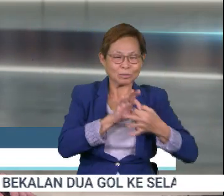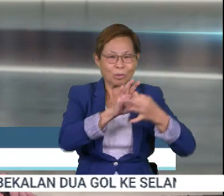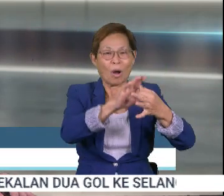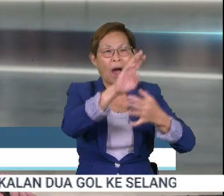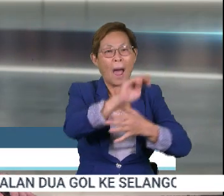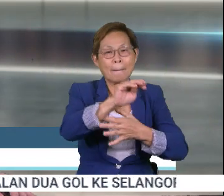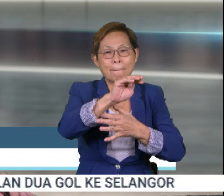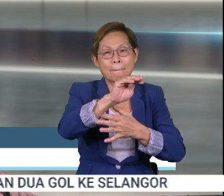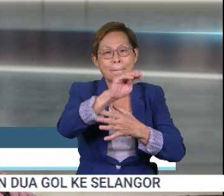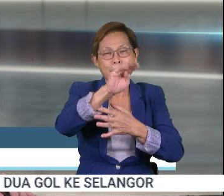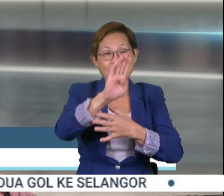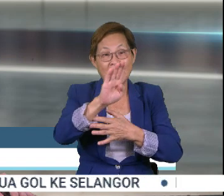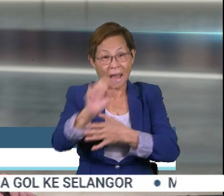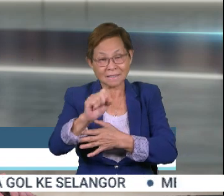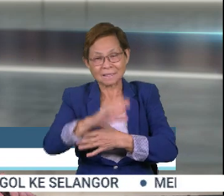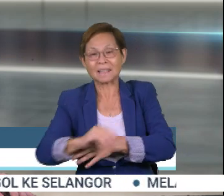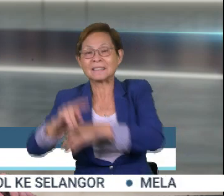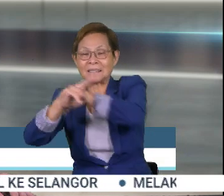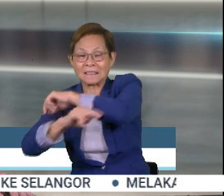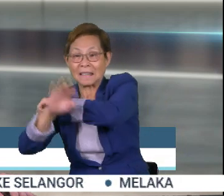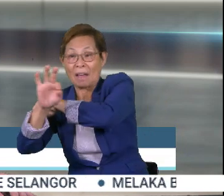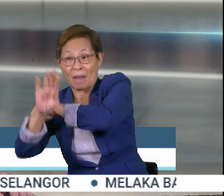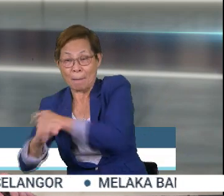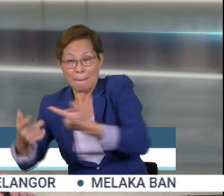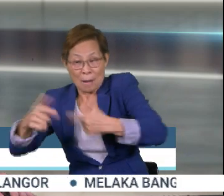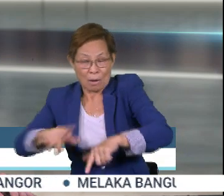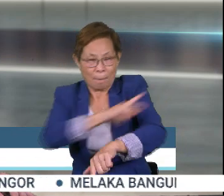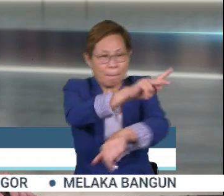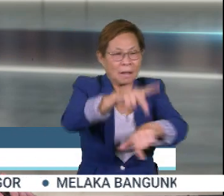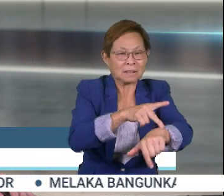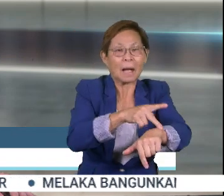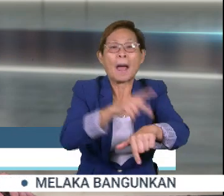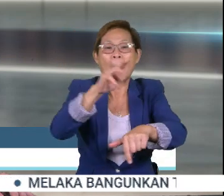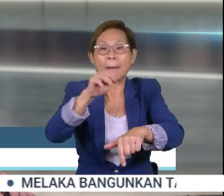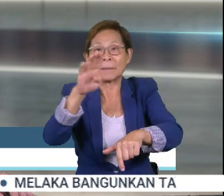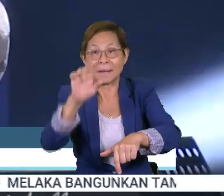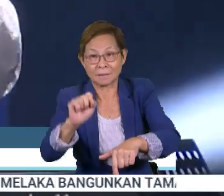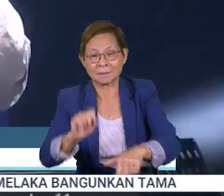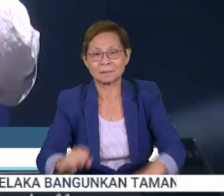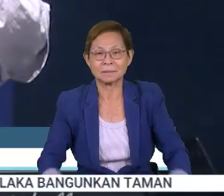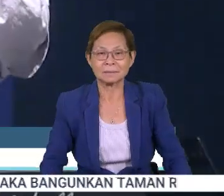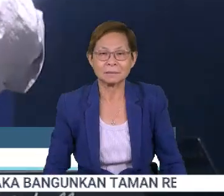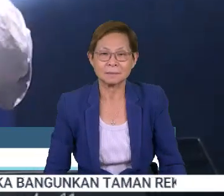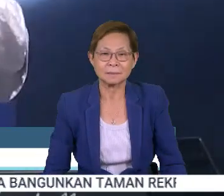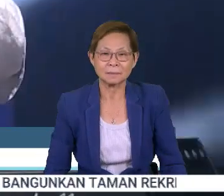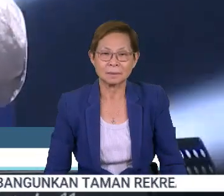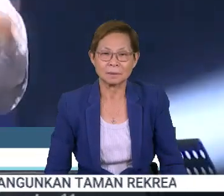Majlis Bandaraya Seremban MBS dan Negeri FM berlangsung di Padang MBS.